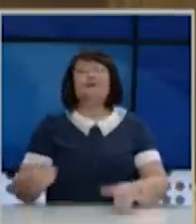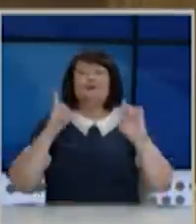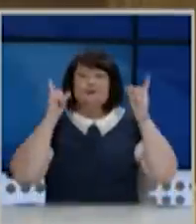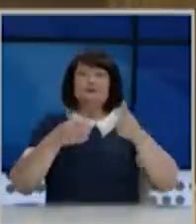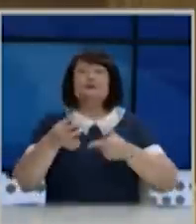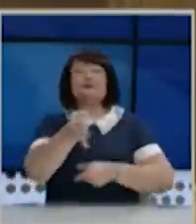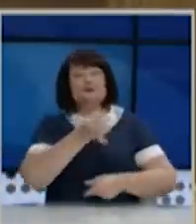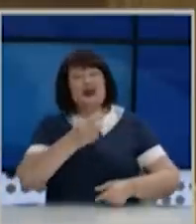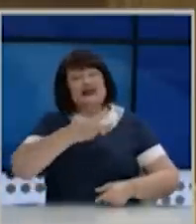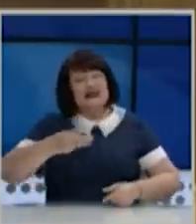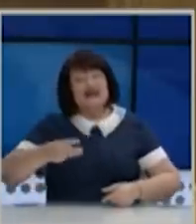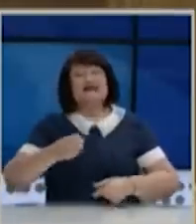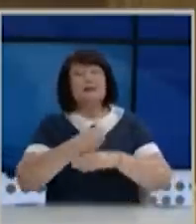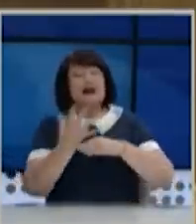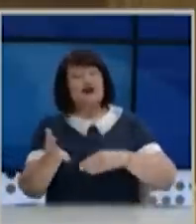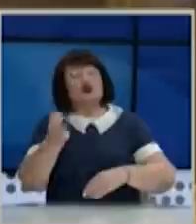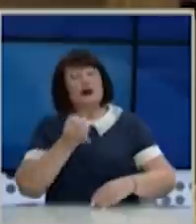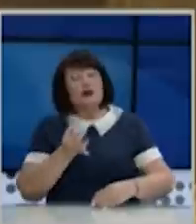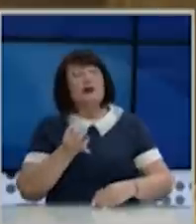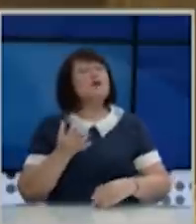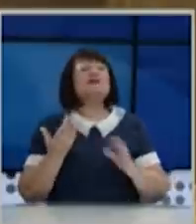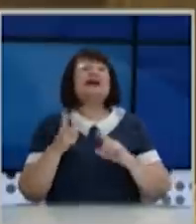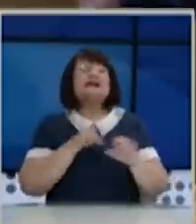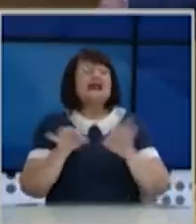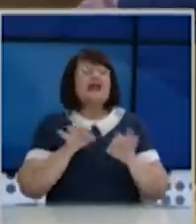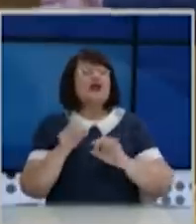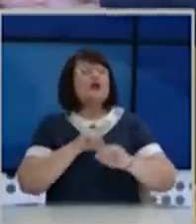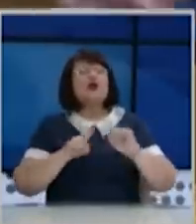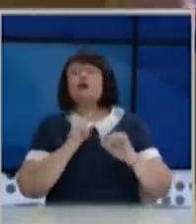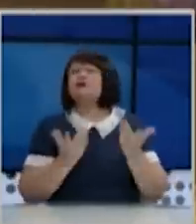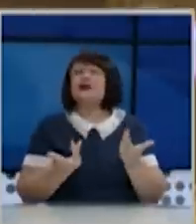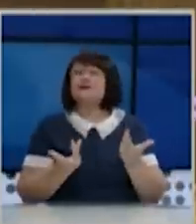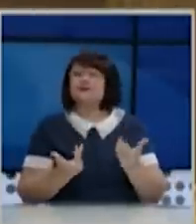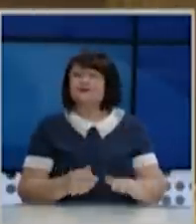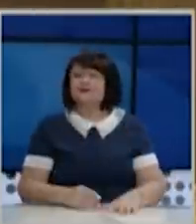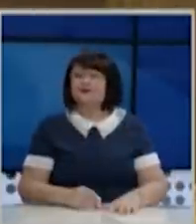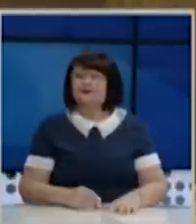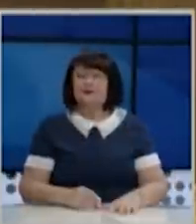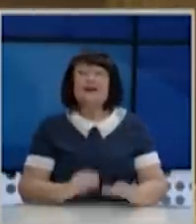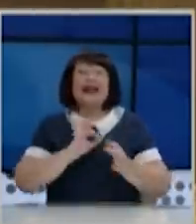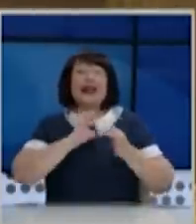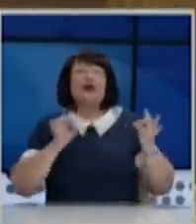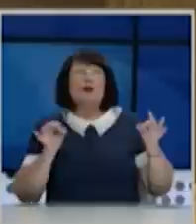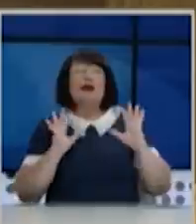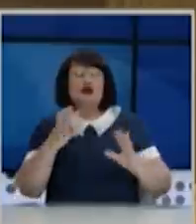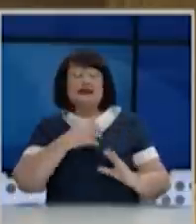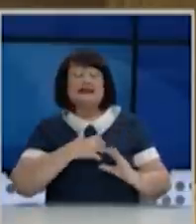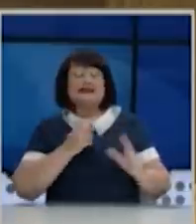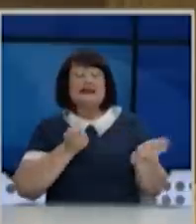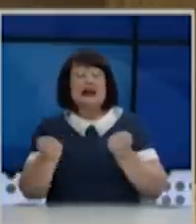σήμερα και ο ΣΥΡΙΖΑ και το ΠΑΣΟΚ ποιο είναι αυτό το σχέδιό τους. Όχι λεπτομέρειες, η στρατηγική, η